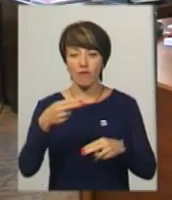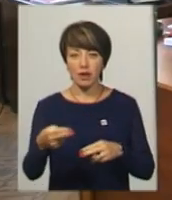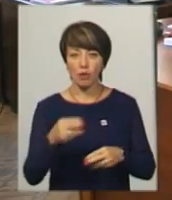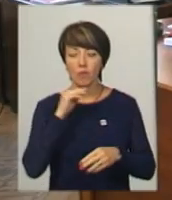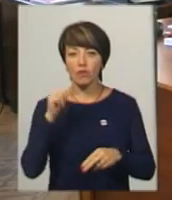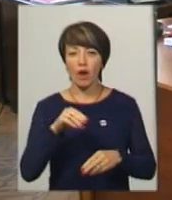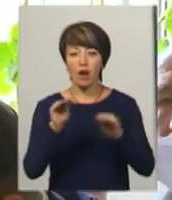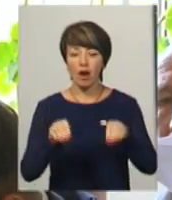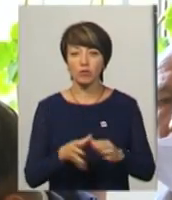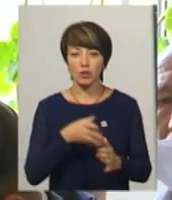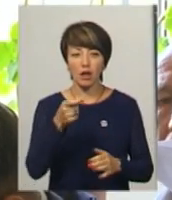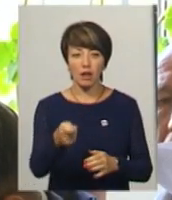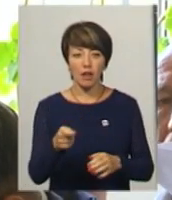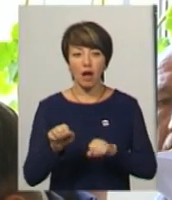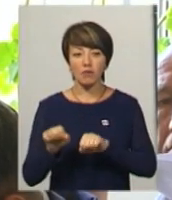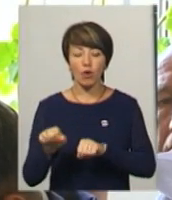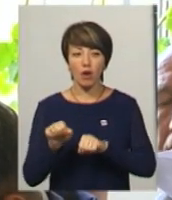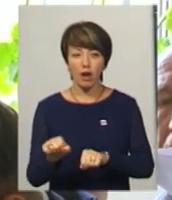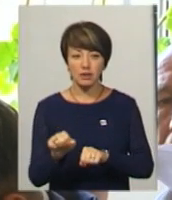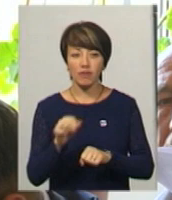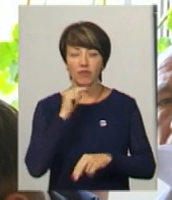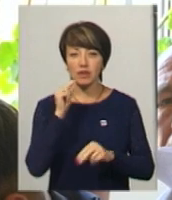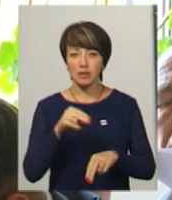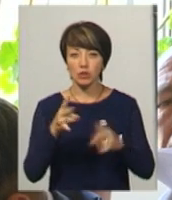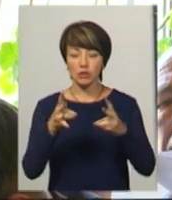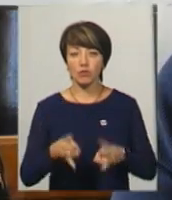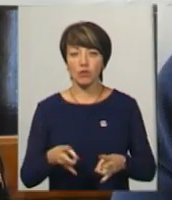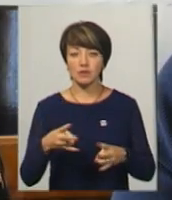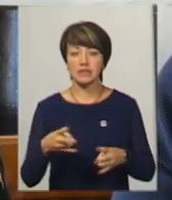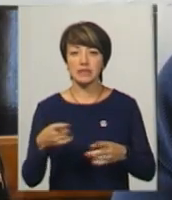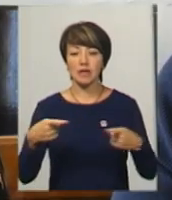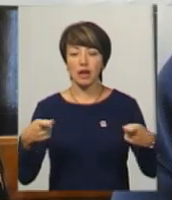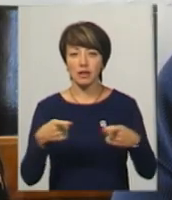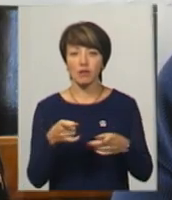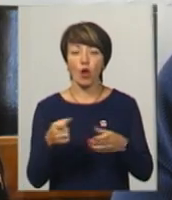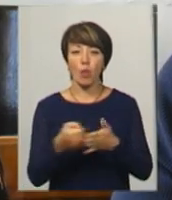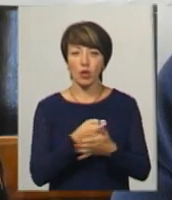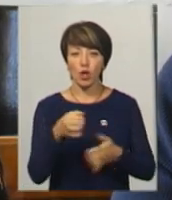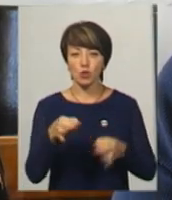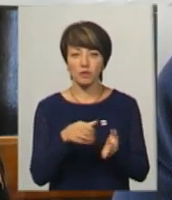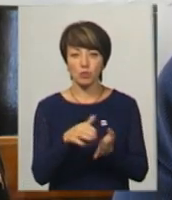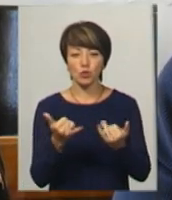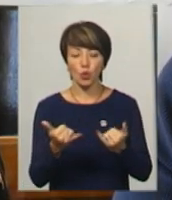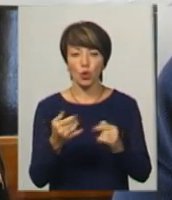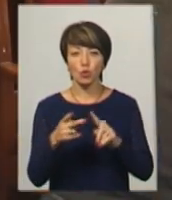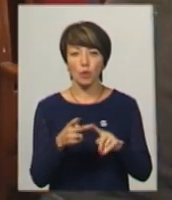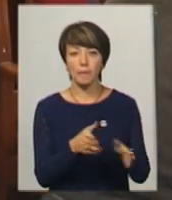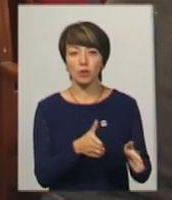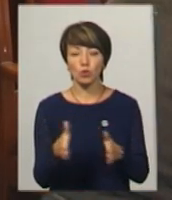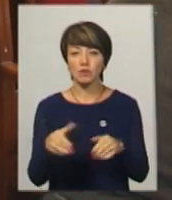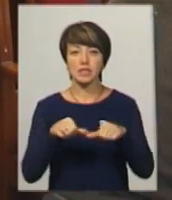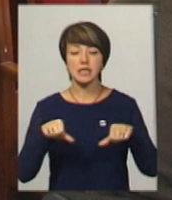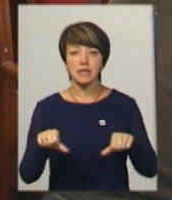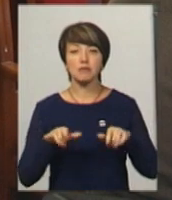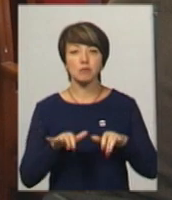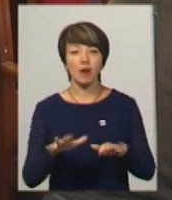родини загиблих та травмованих у стрілянині Євгенія Закревська. У клопотанні суд відмовив. Нагадаю, сьогодні відбулося друге підготовче засідання